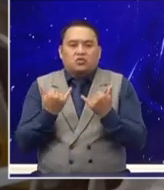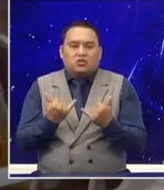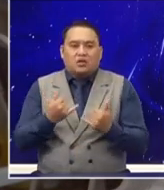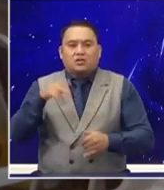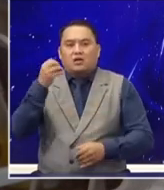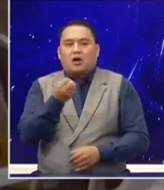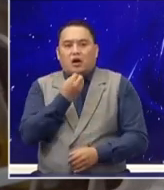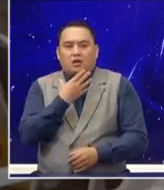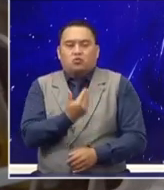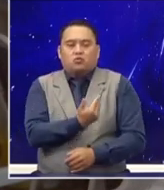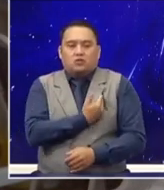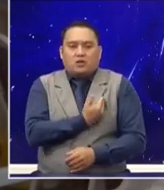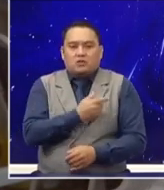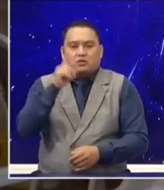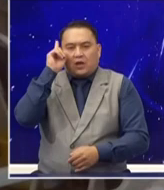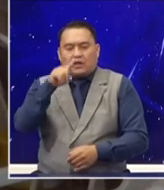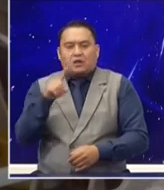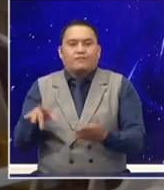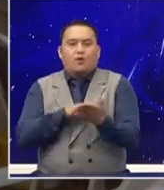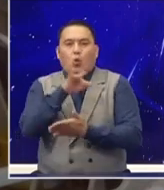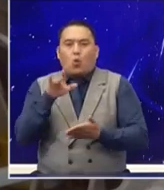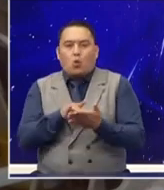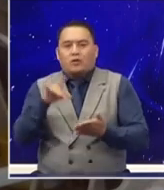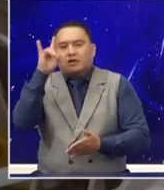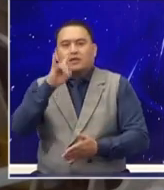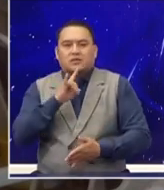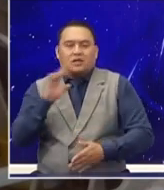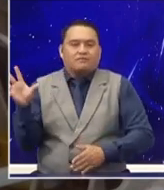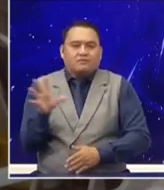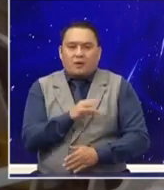хочу сказать гражданам нашего города, вообще гражданам Казахстана,